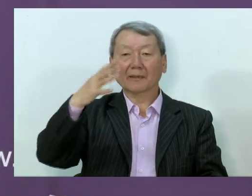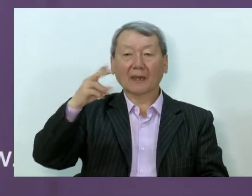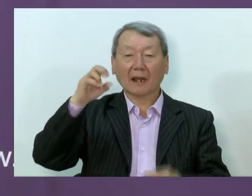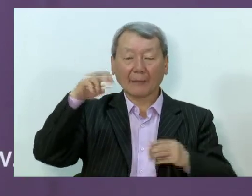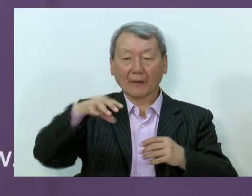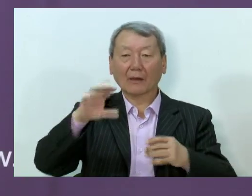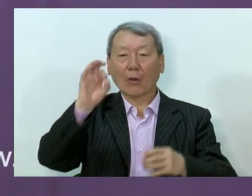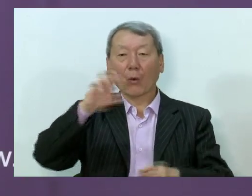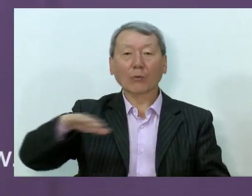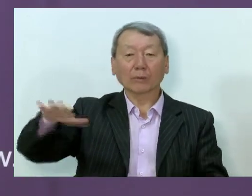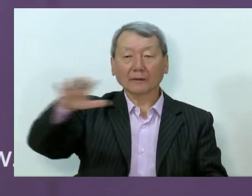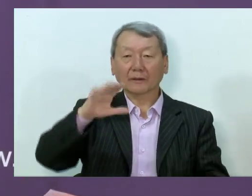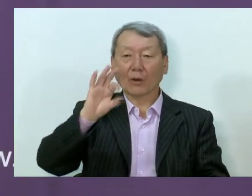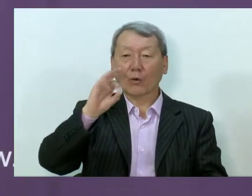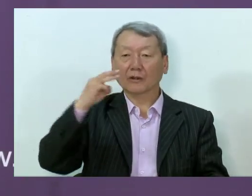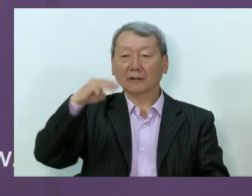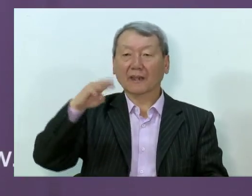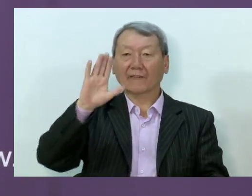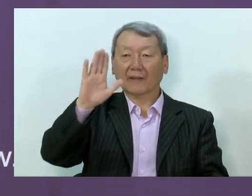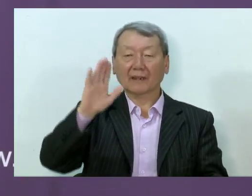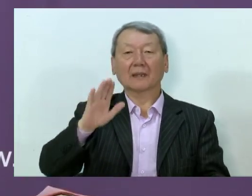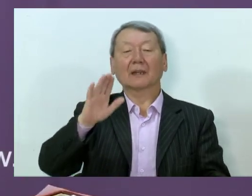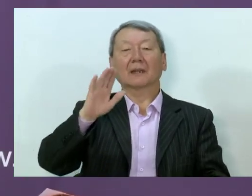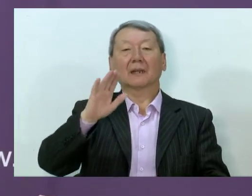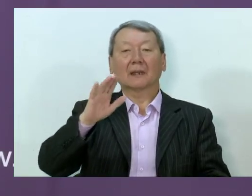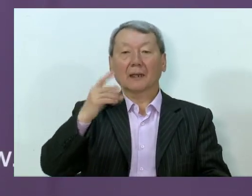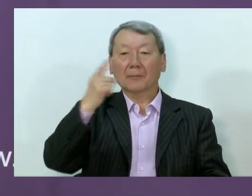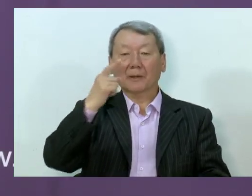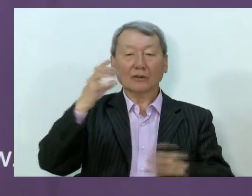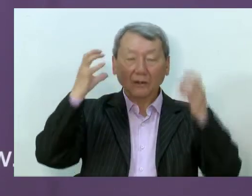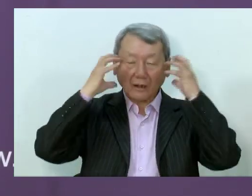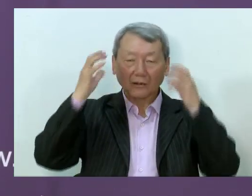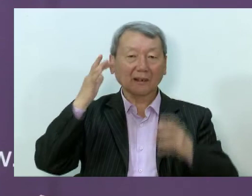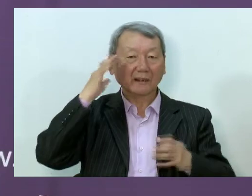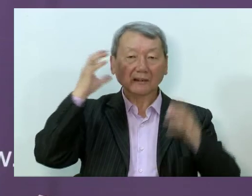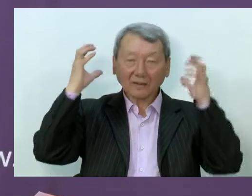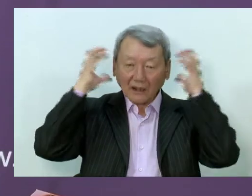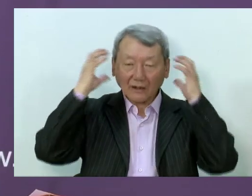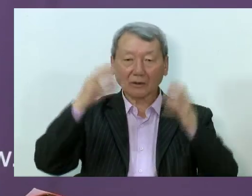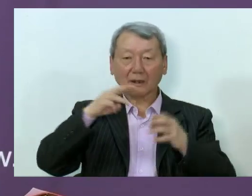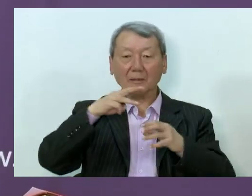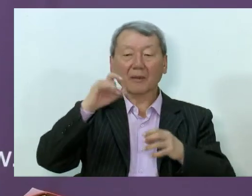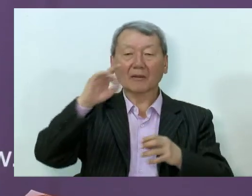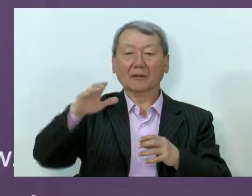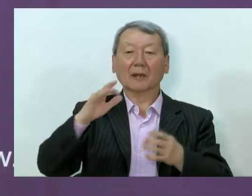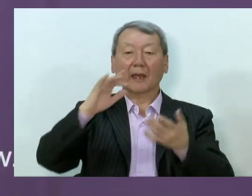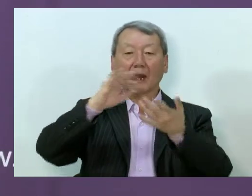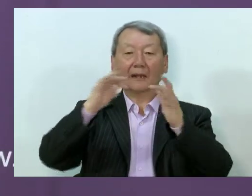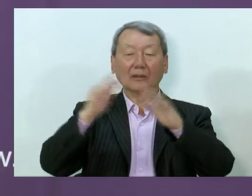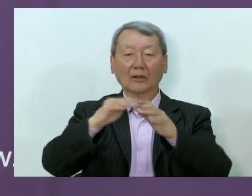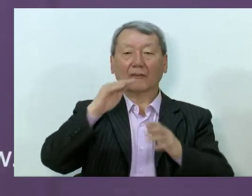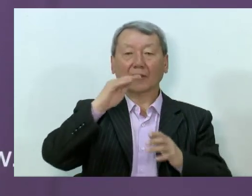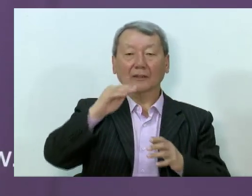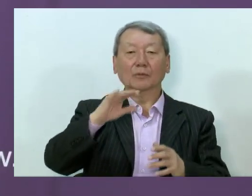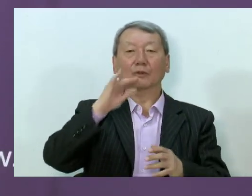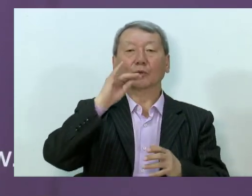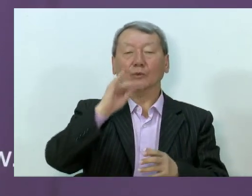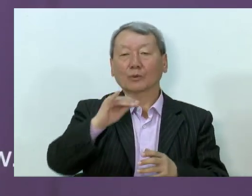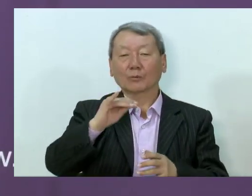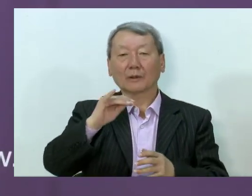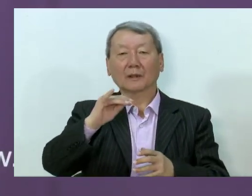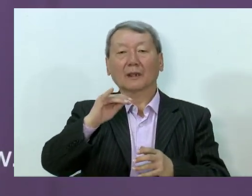область у князя барбару гордон htv берите радиатор с радиусами металлов и маралов млм радио лорн on